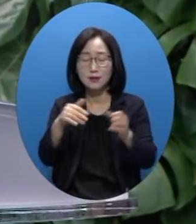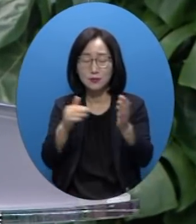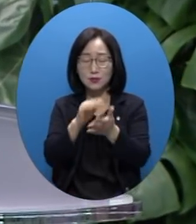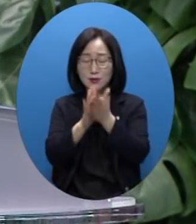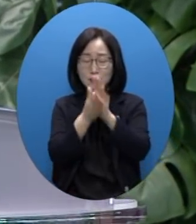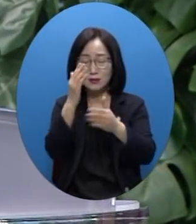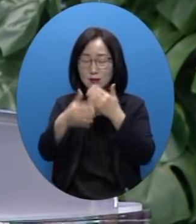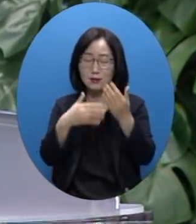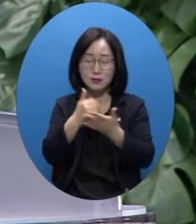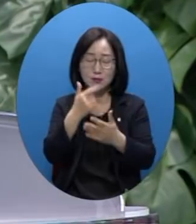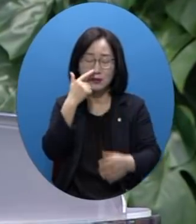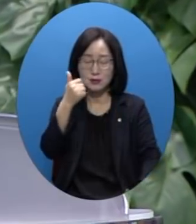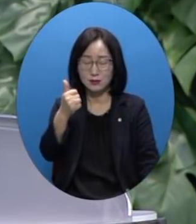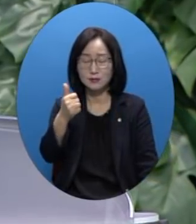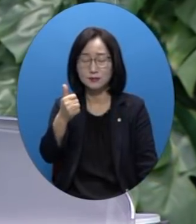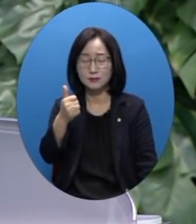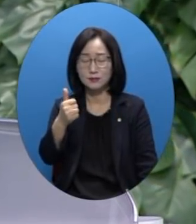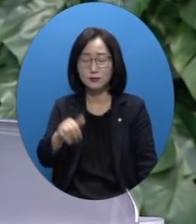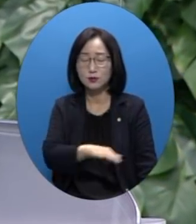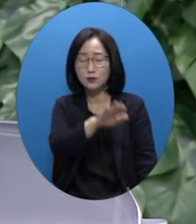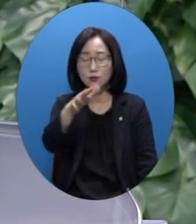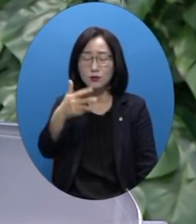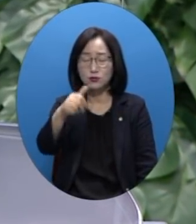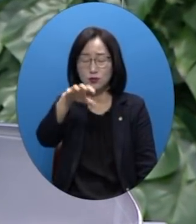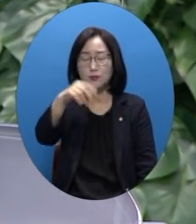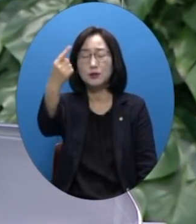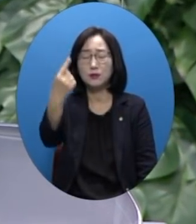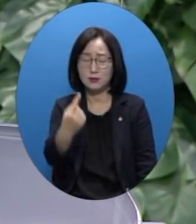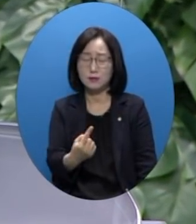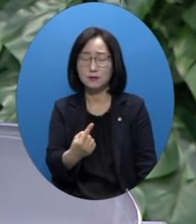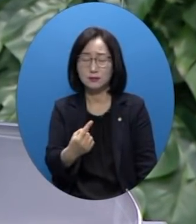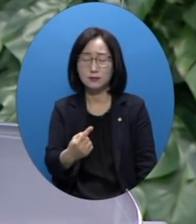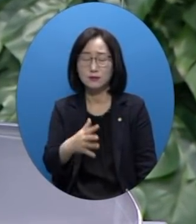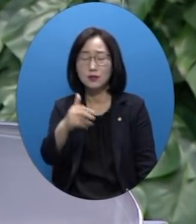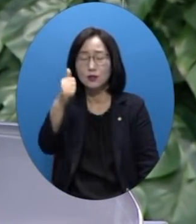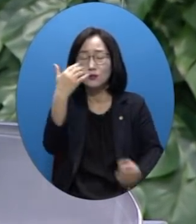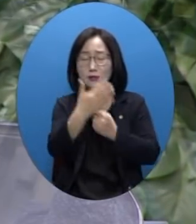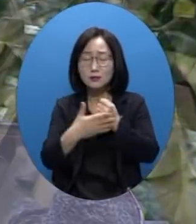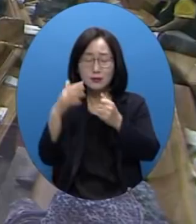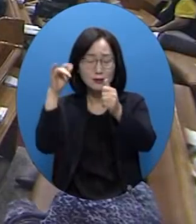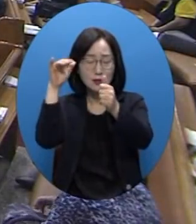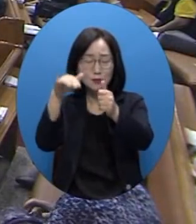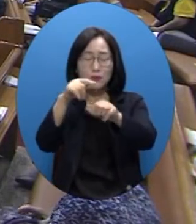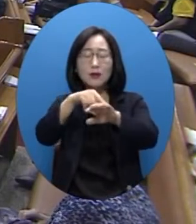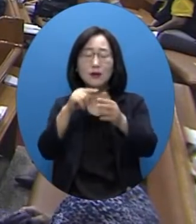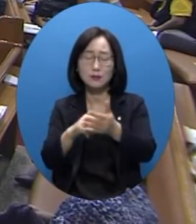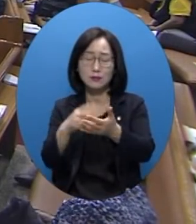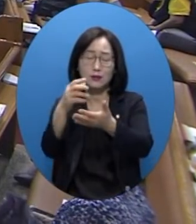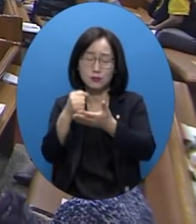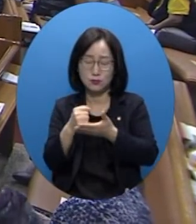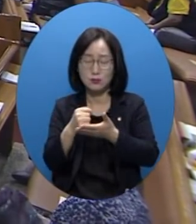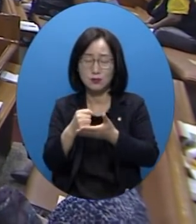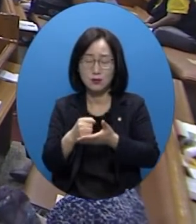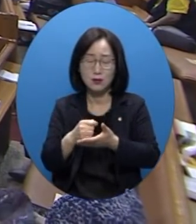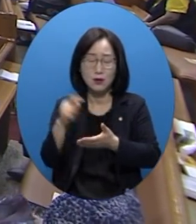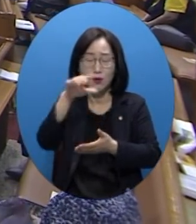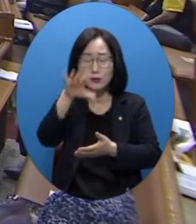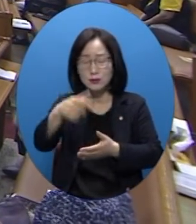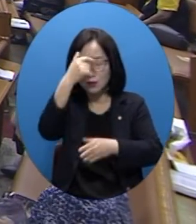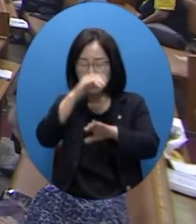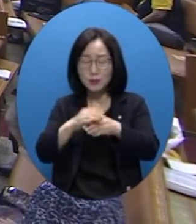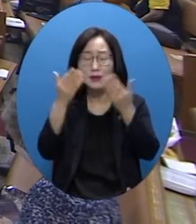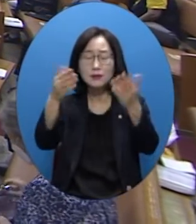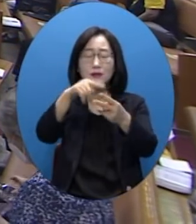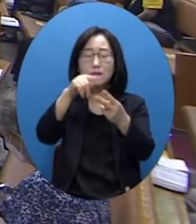무하신 하나님 아버지, 저들 주 앞에 나왔습니다. 주님의 은혜를 사모하여 나왔습니다. 저들 어디서 예배를